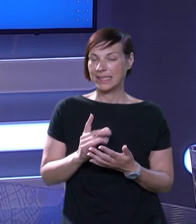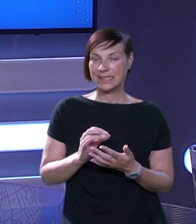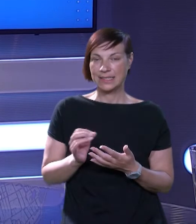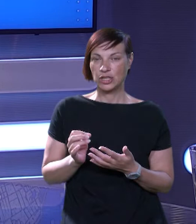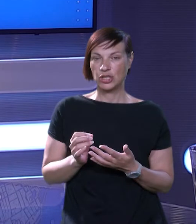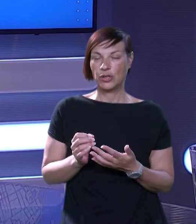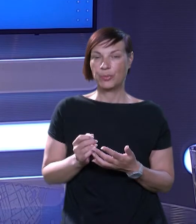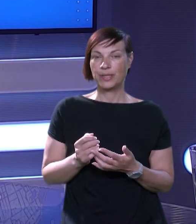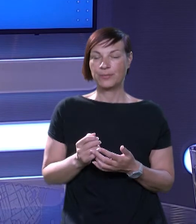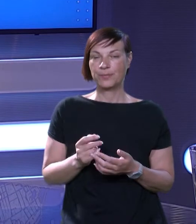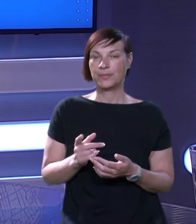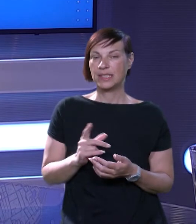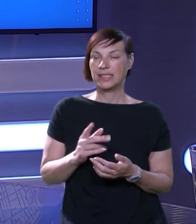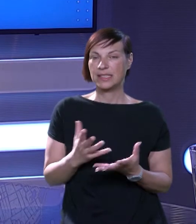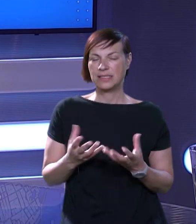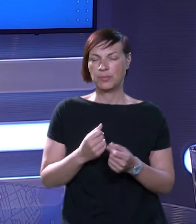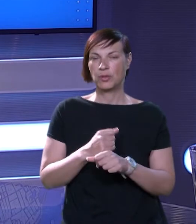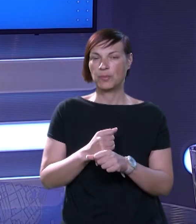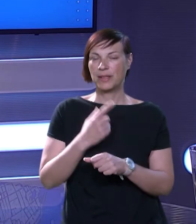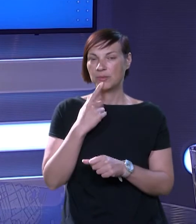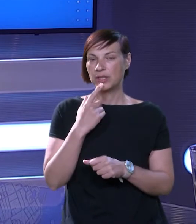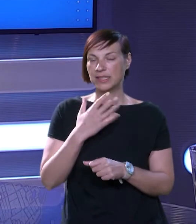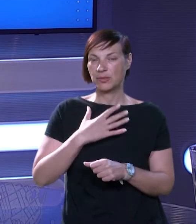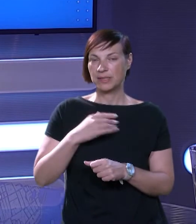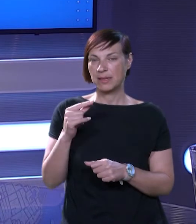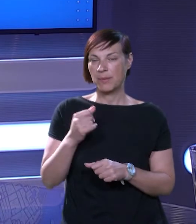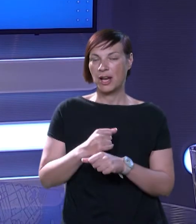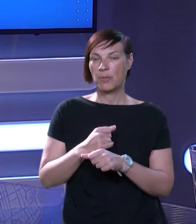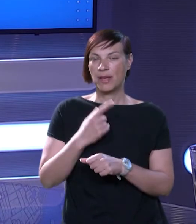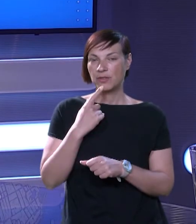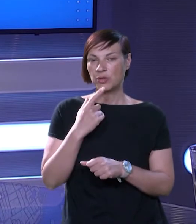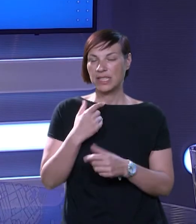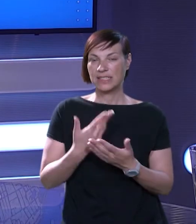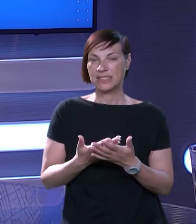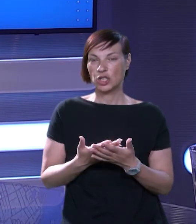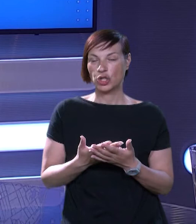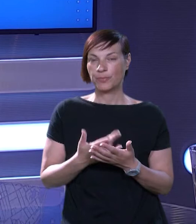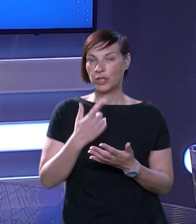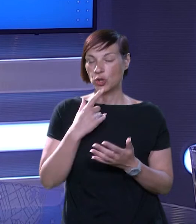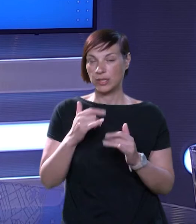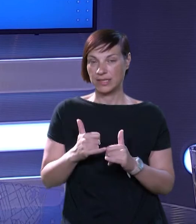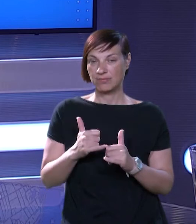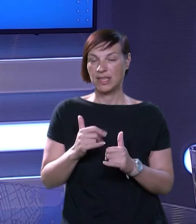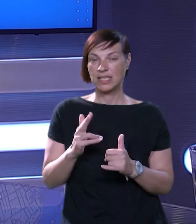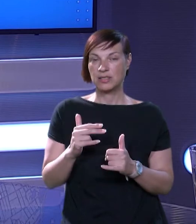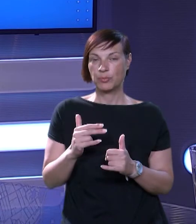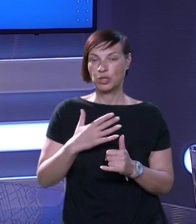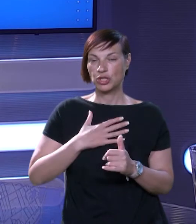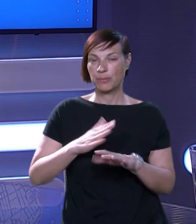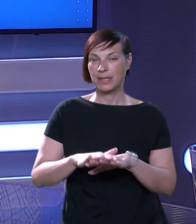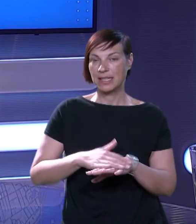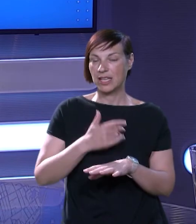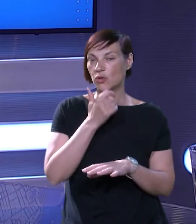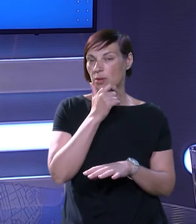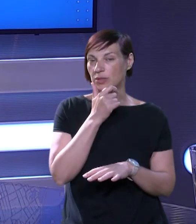niti dobri, niti se puno bavimo jezikom. Mi se jako malo bavimo ovim jezikom koji danas postoji. Mi